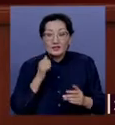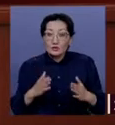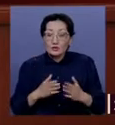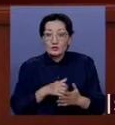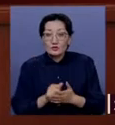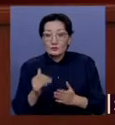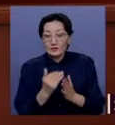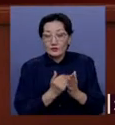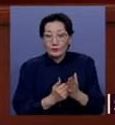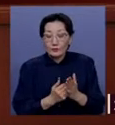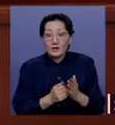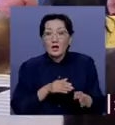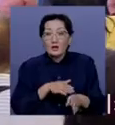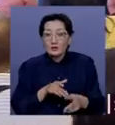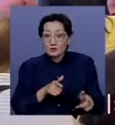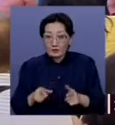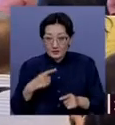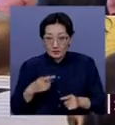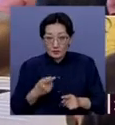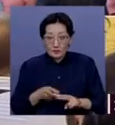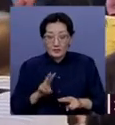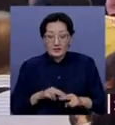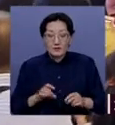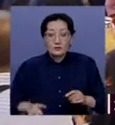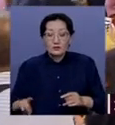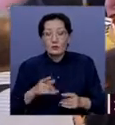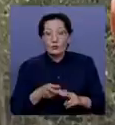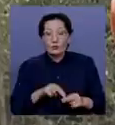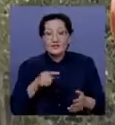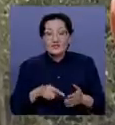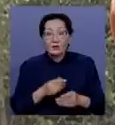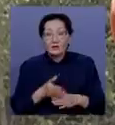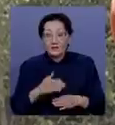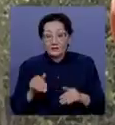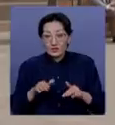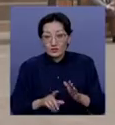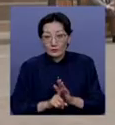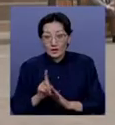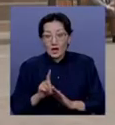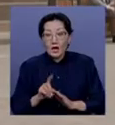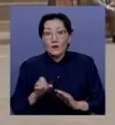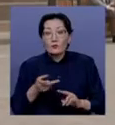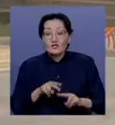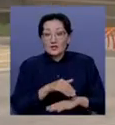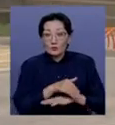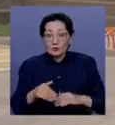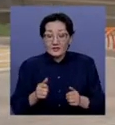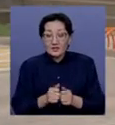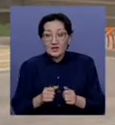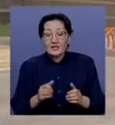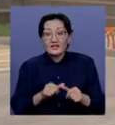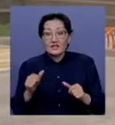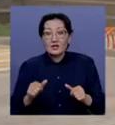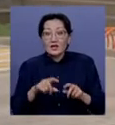сүру бағдарламасын мұқтап қолға алатындығын жеткізген. Сөйтіп ауданда бұл мәселе бірте-бірте шешіле бастады. Сырбай Мәуленов көшесі бойындағы